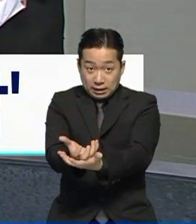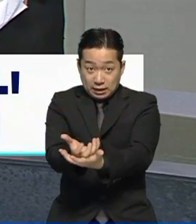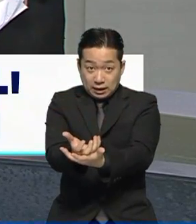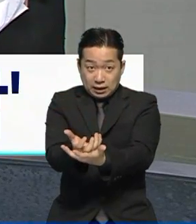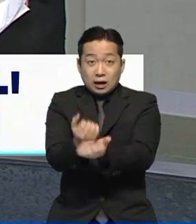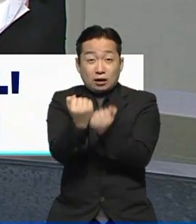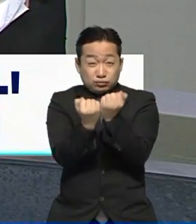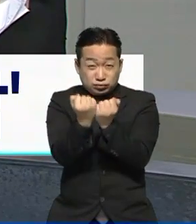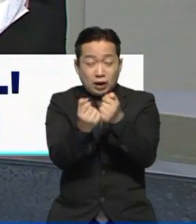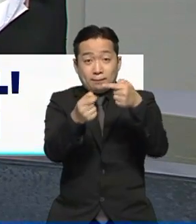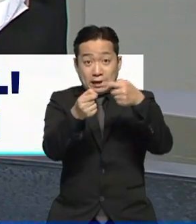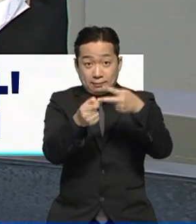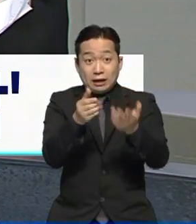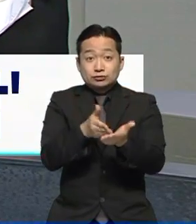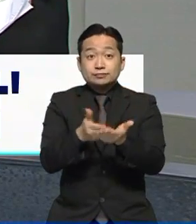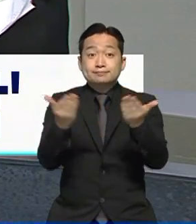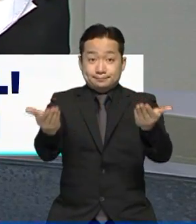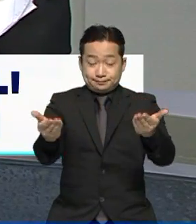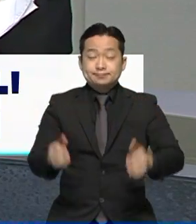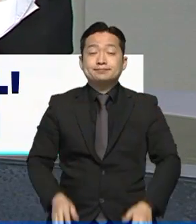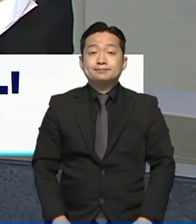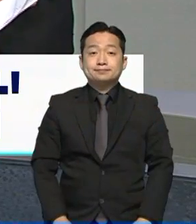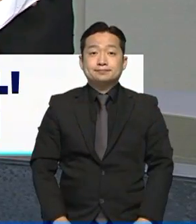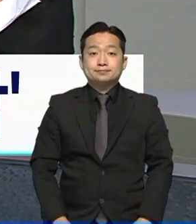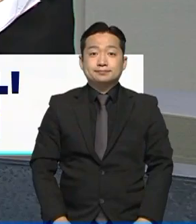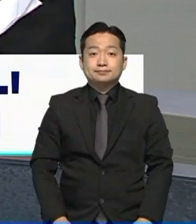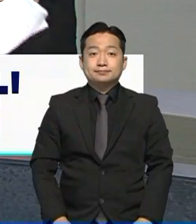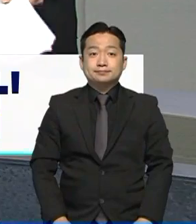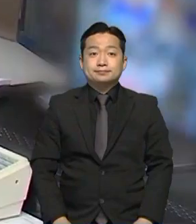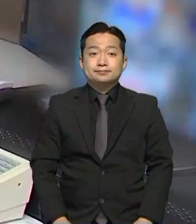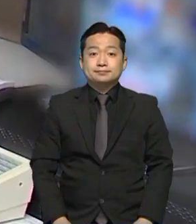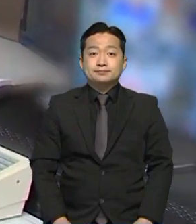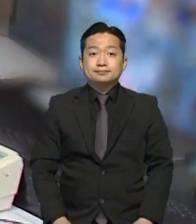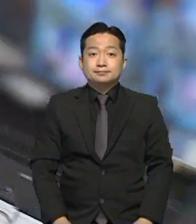기자, 김덕현 기자가 함께 전해드립니다.